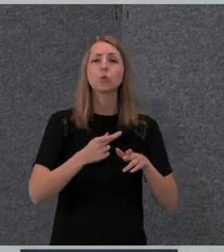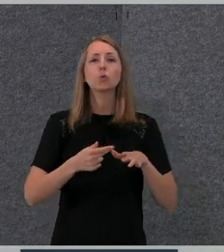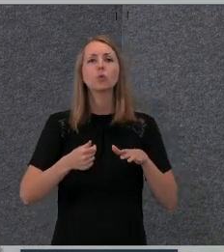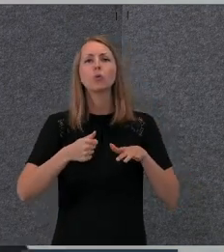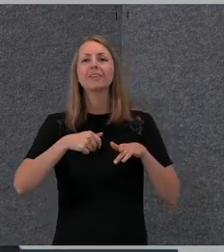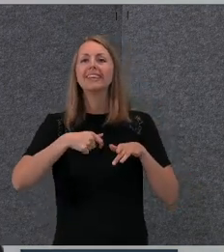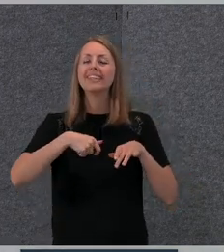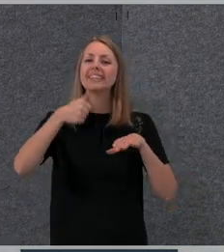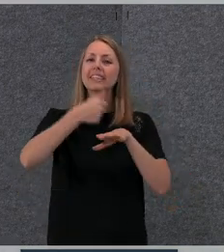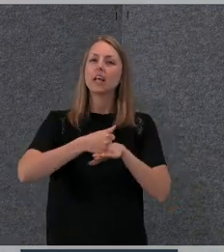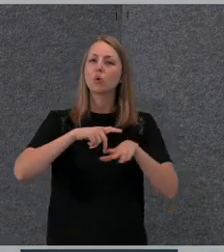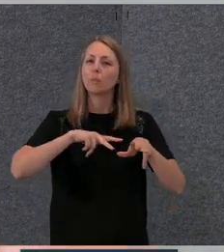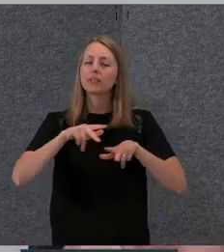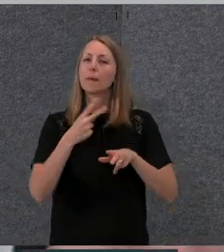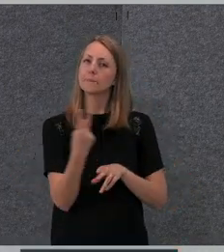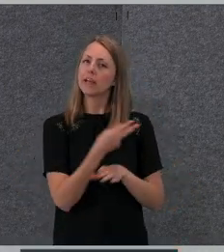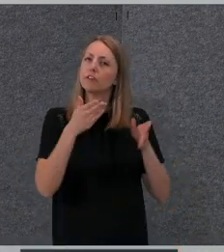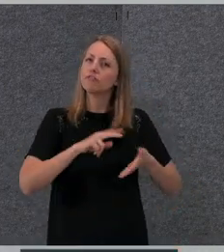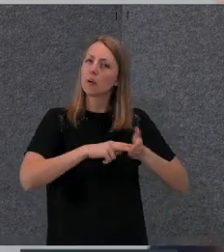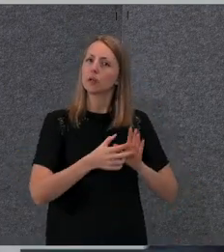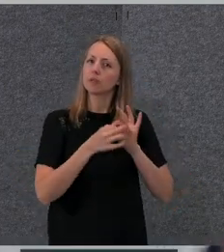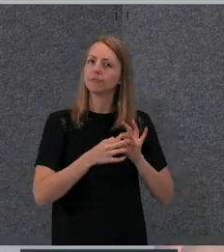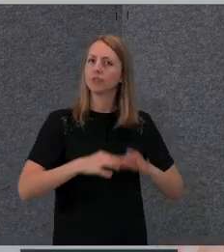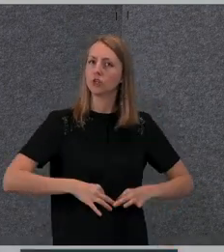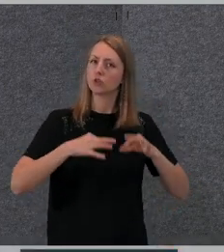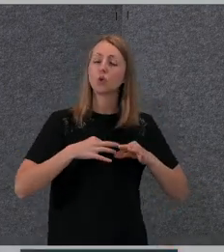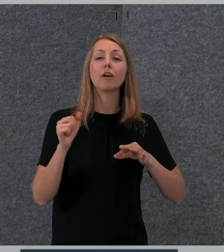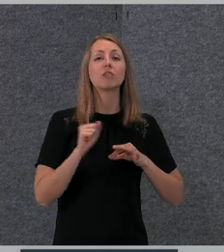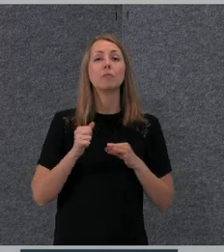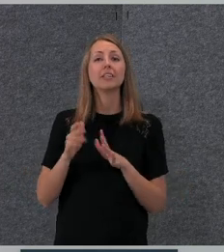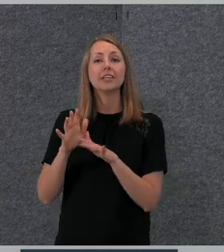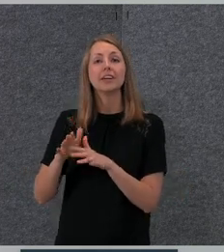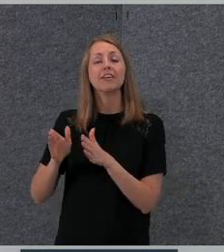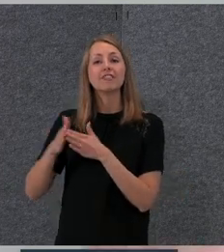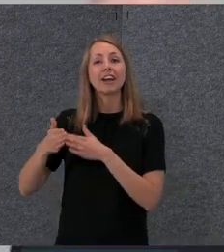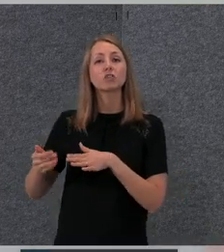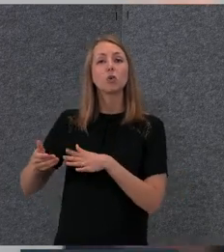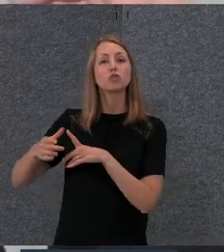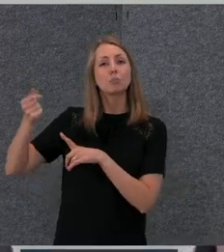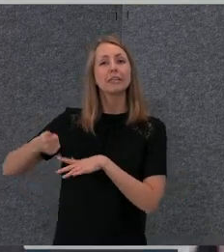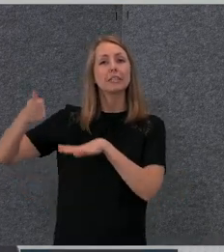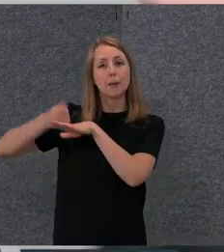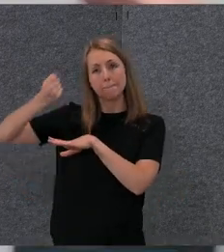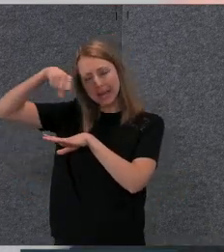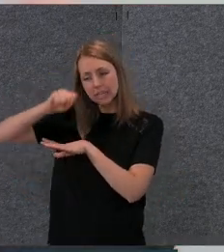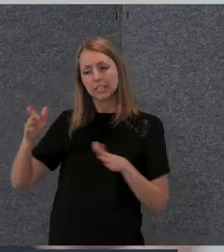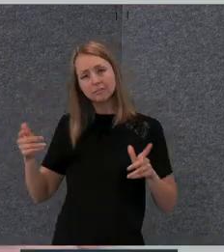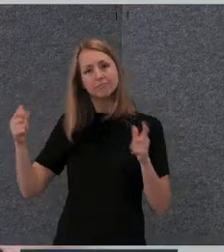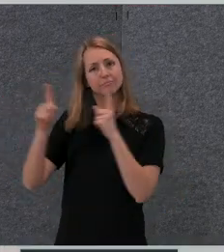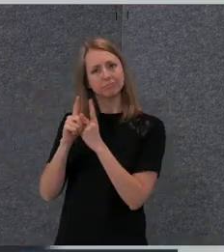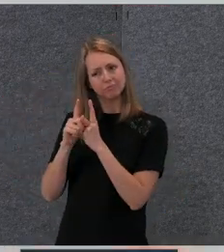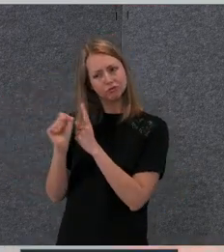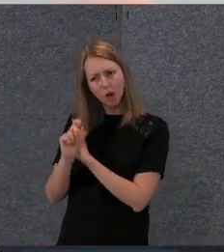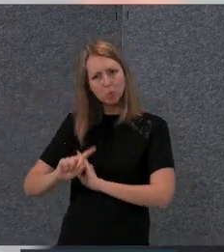Fachpolitiker für Gesundheit sind, zusammenzubringen mit der Fraktionsspitze in Berlin, dass die sagen, hier, wir